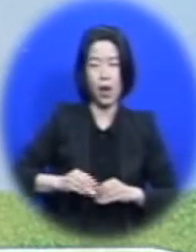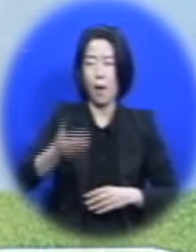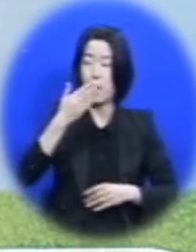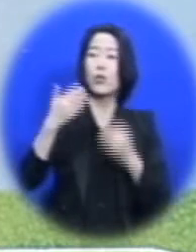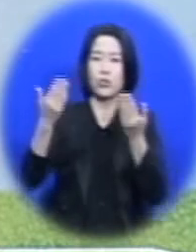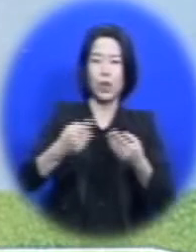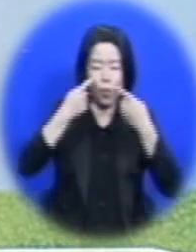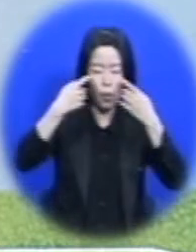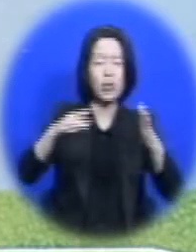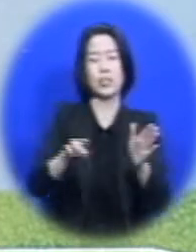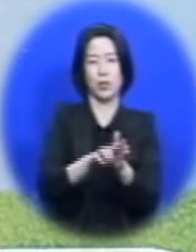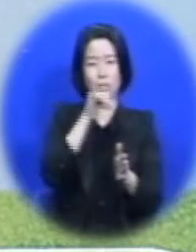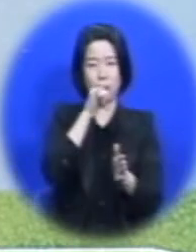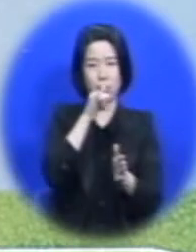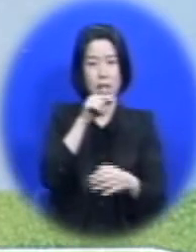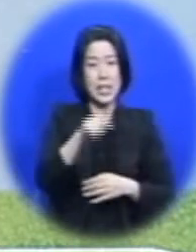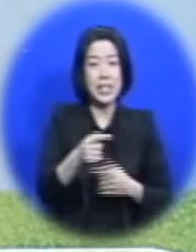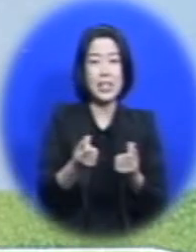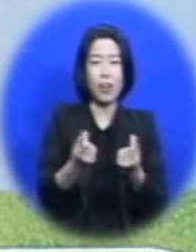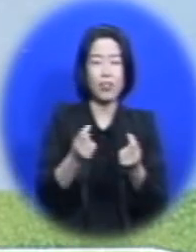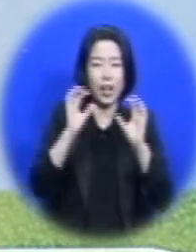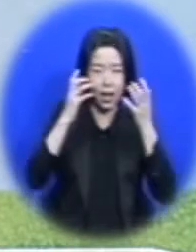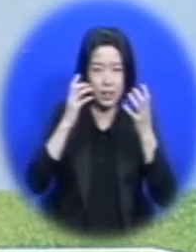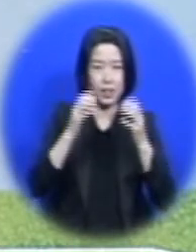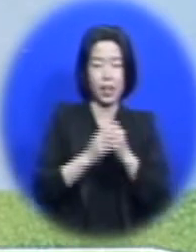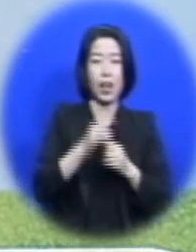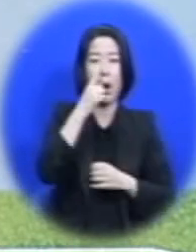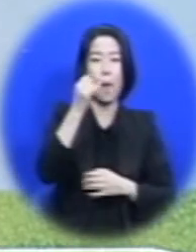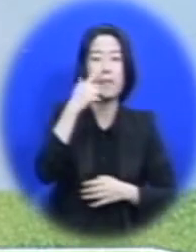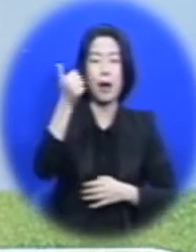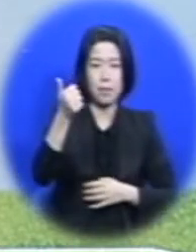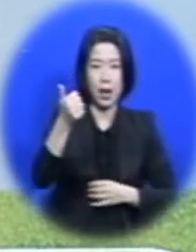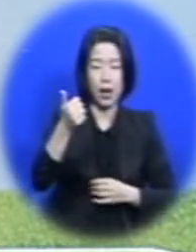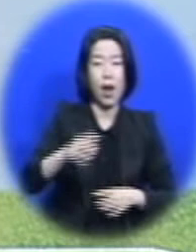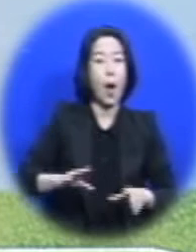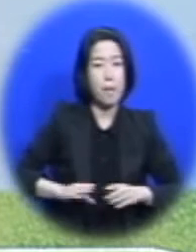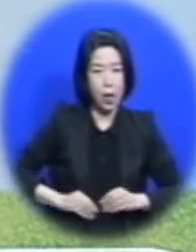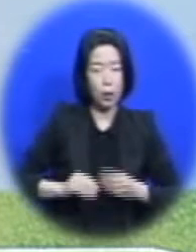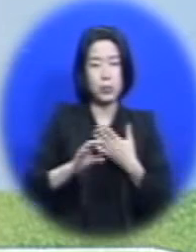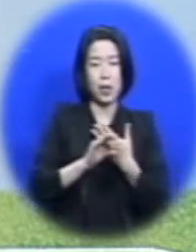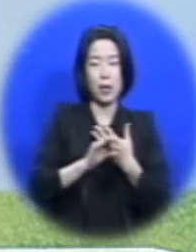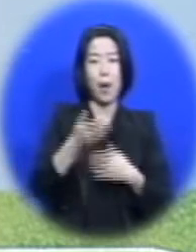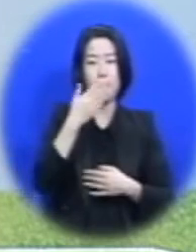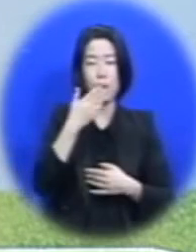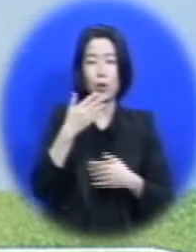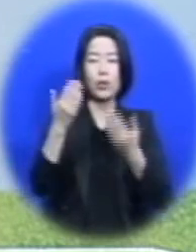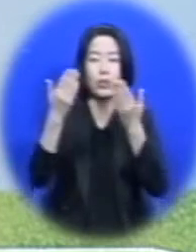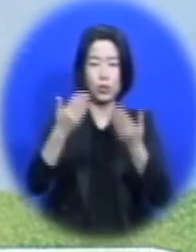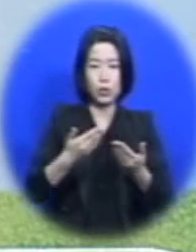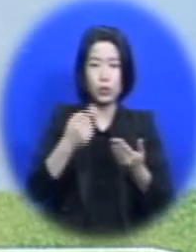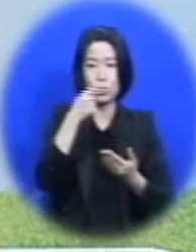믿고 있지 자 이런 아이들에게 엄마 아빠 배고프다 고 말하며 먹을 걸 줄 줄로